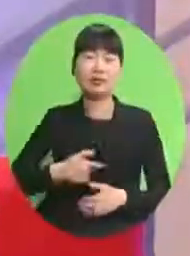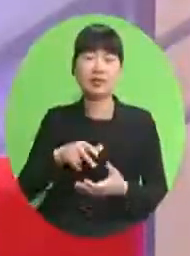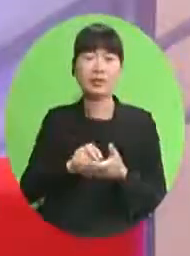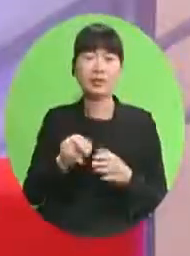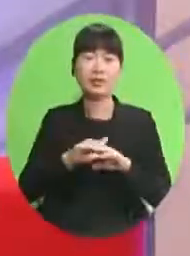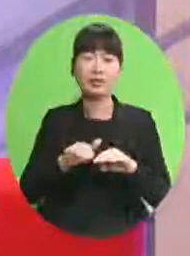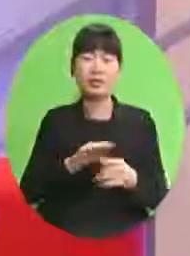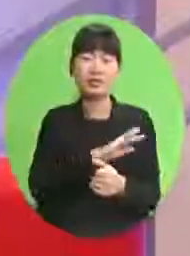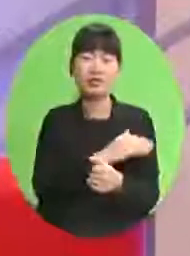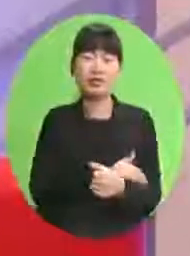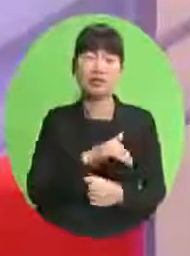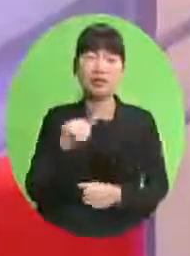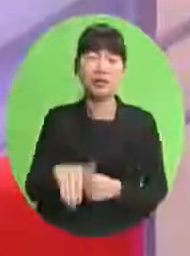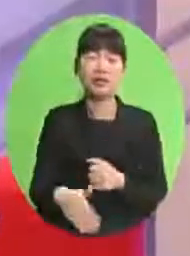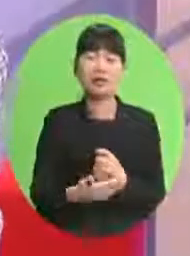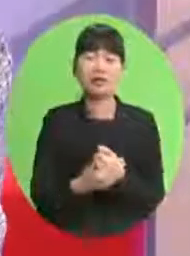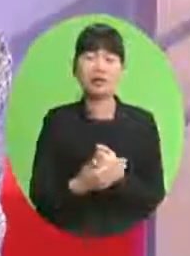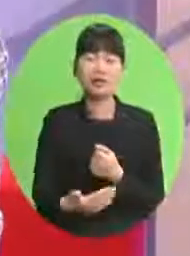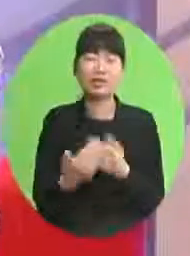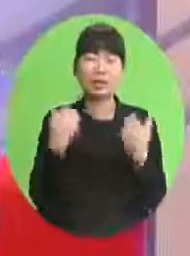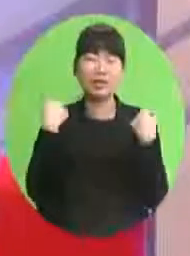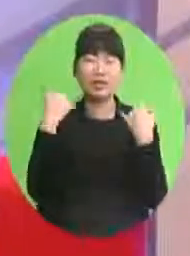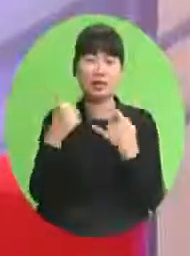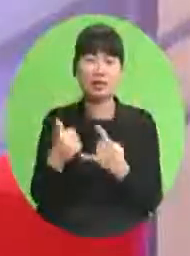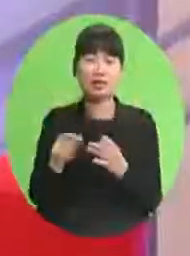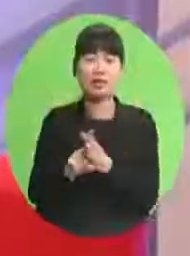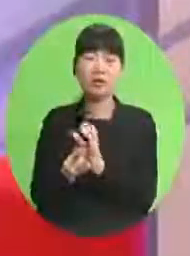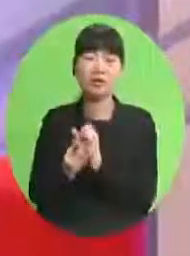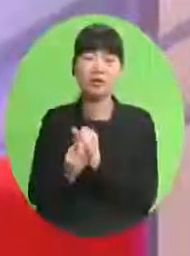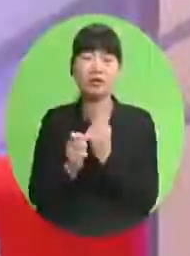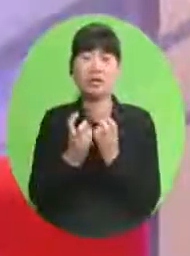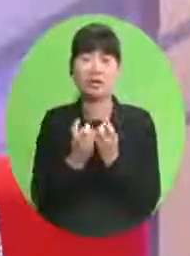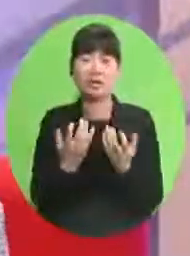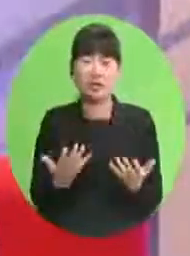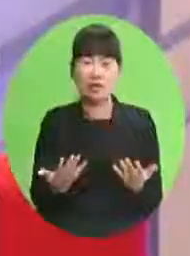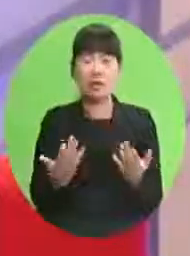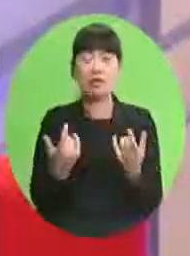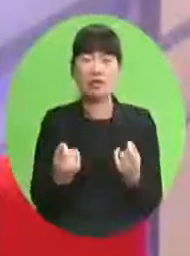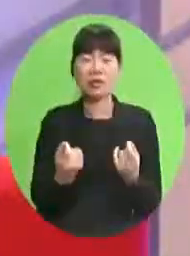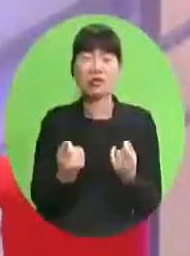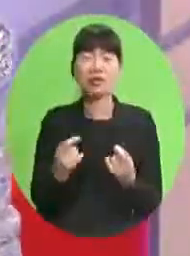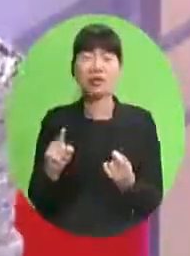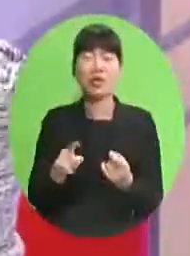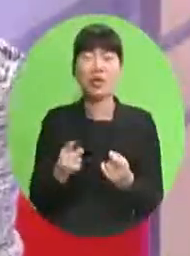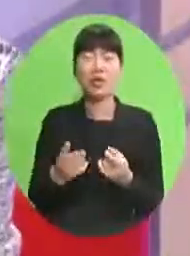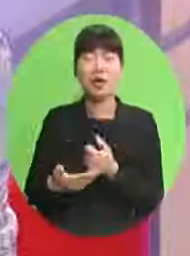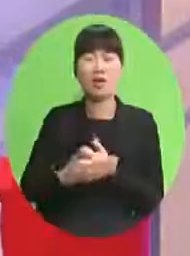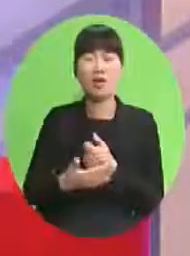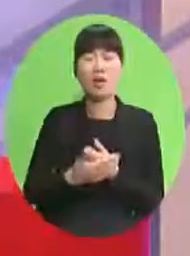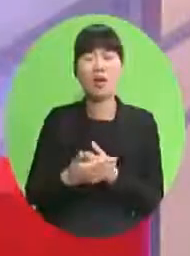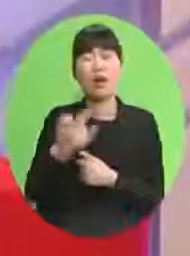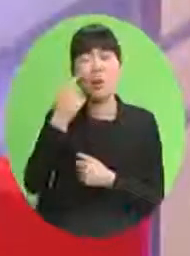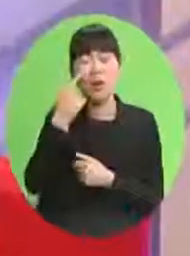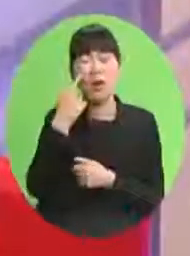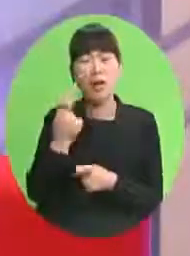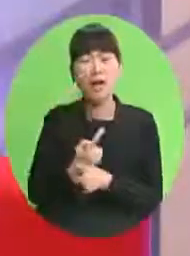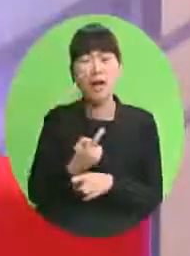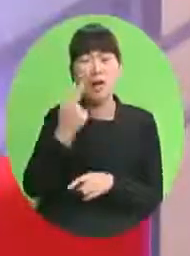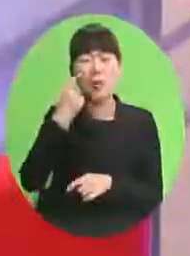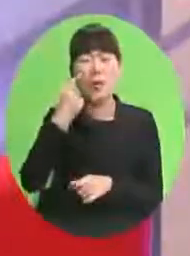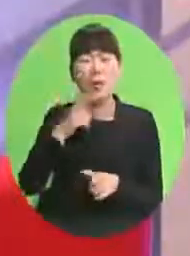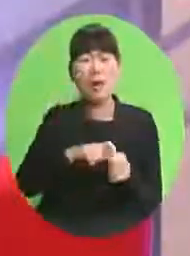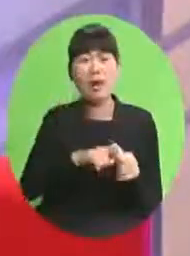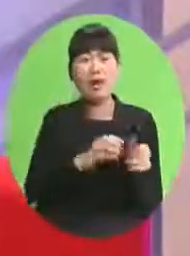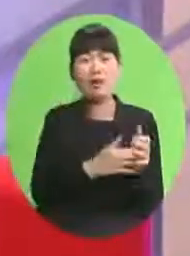문제를 해결하는 능력이 떨어지니까 어른에게 의지할 수밖에 없어요. 이거 좀 어떻게 좀 해놔 봐. 이런 떼부림인데